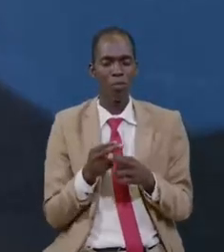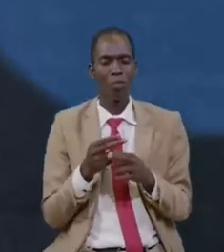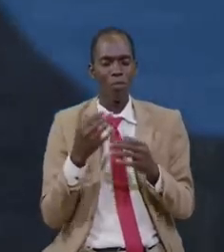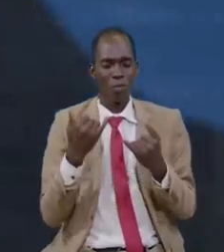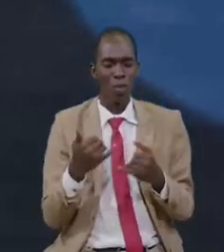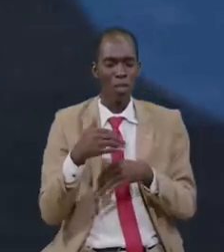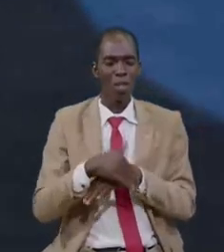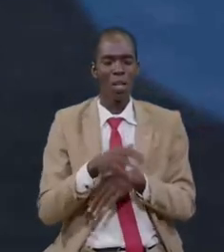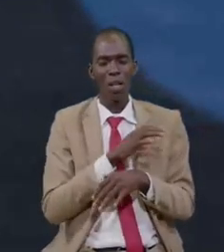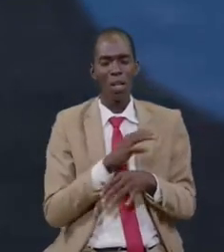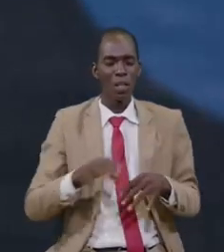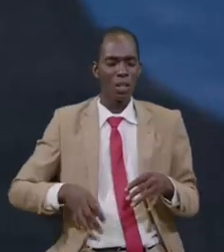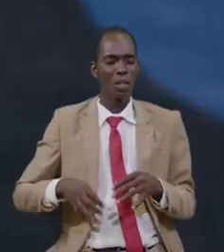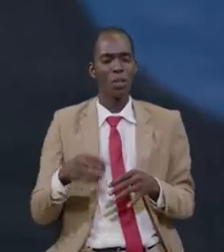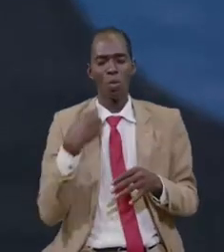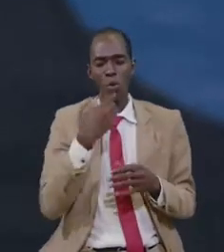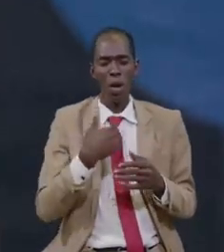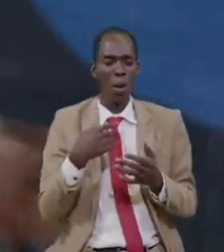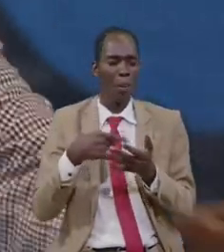le prix et